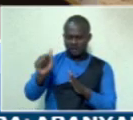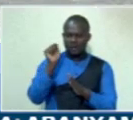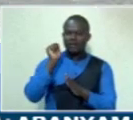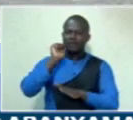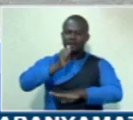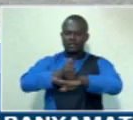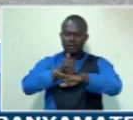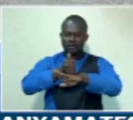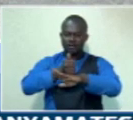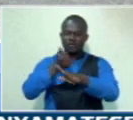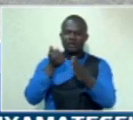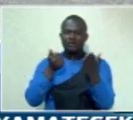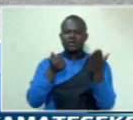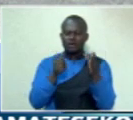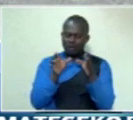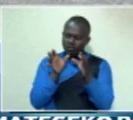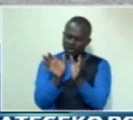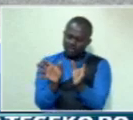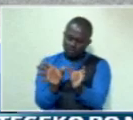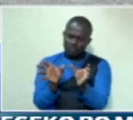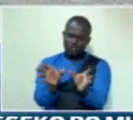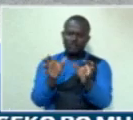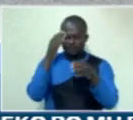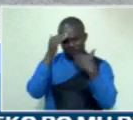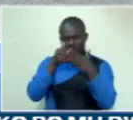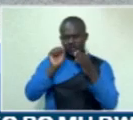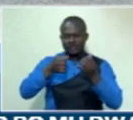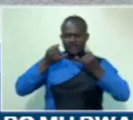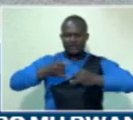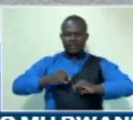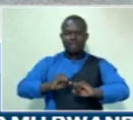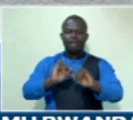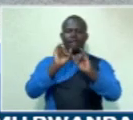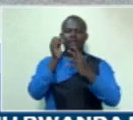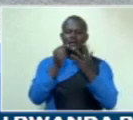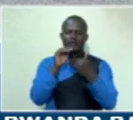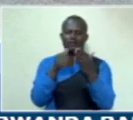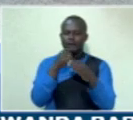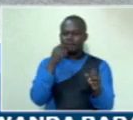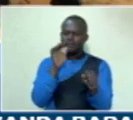kubashyiraho igitutu kugira ngo bashyire mu bikorwa ibyo